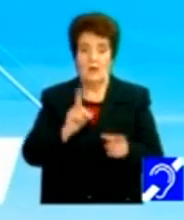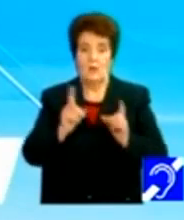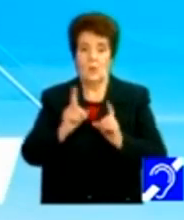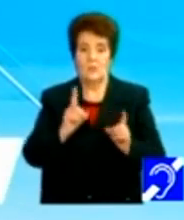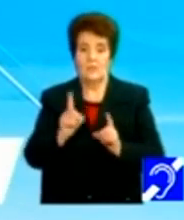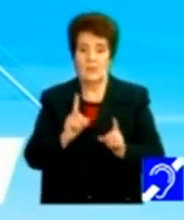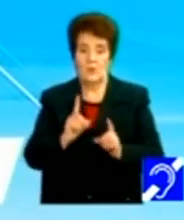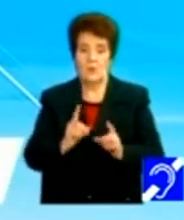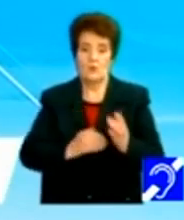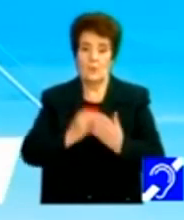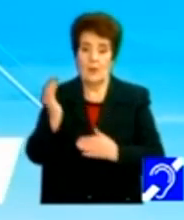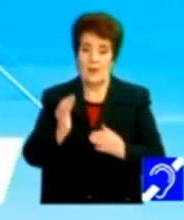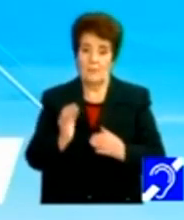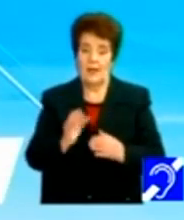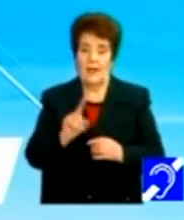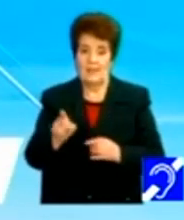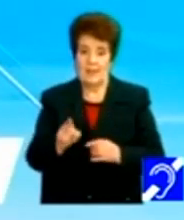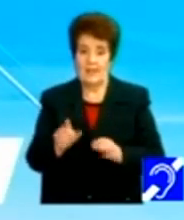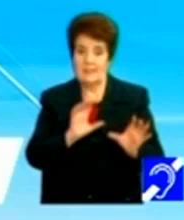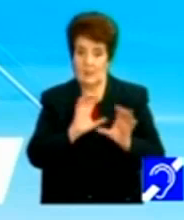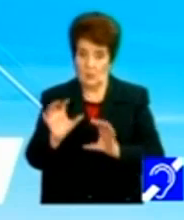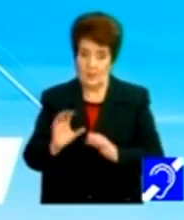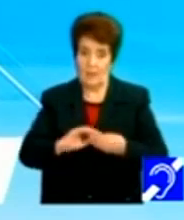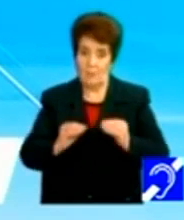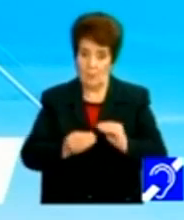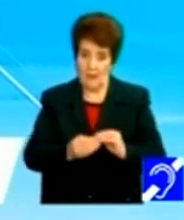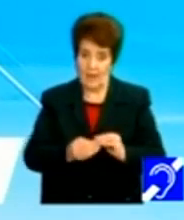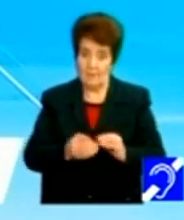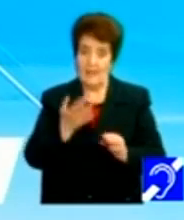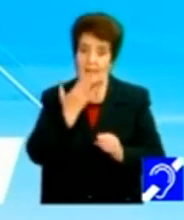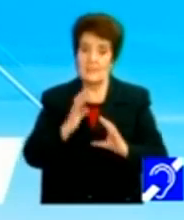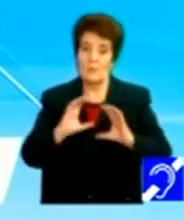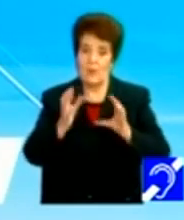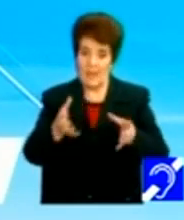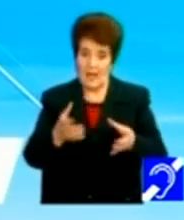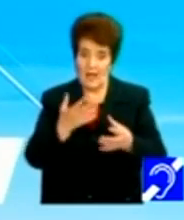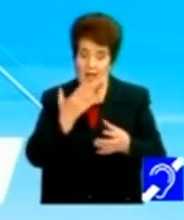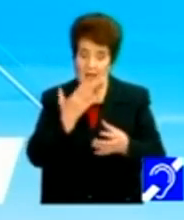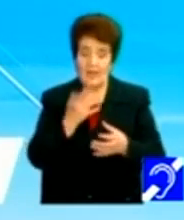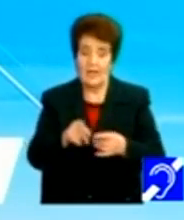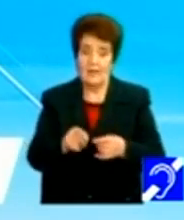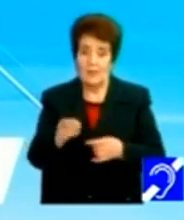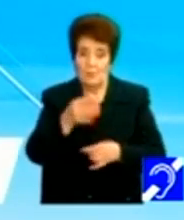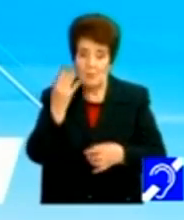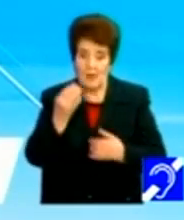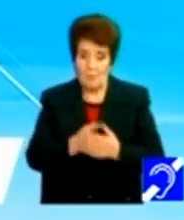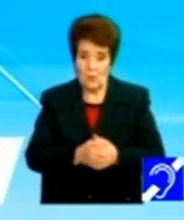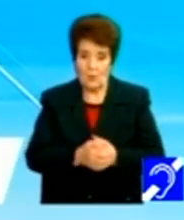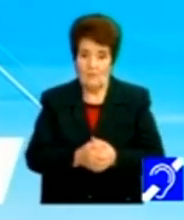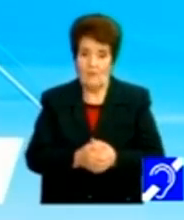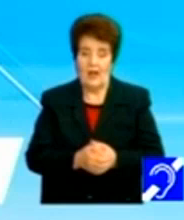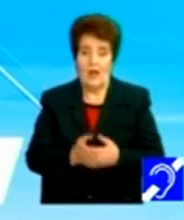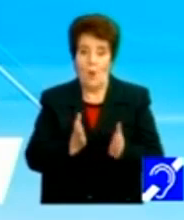de Securitate, pusă ca problemă de securitate națională, pentru că duce la falimentul Republicii Moldova,